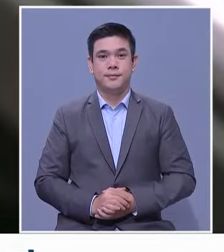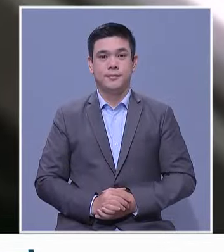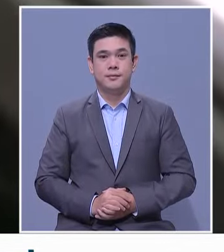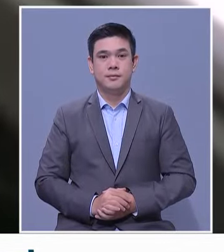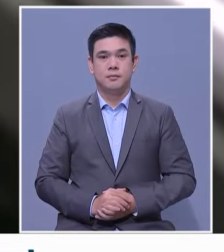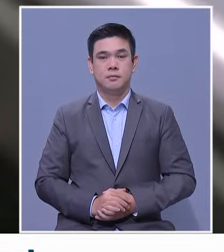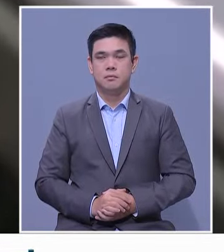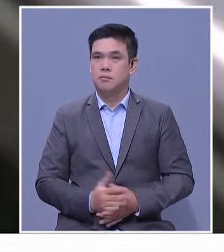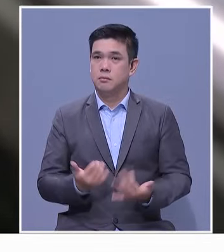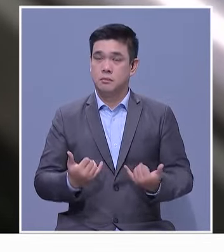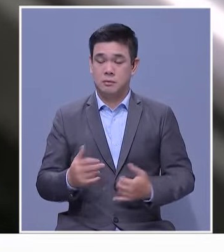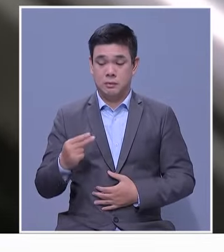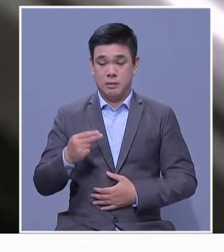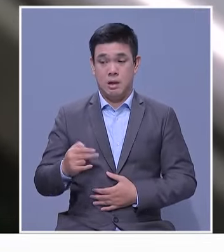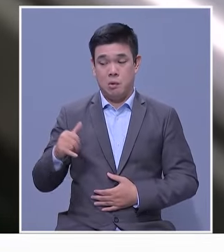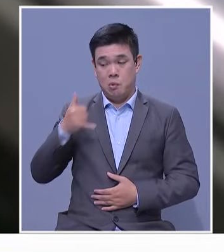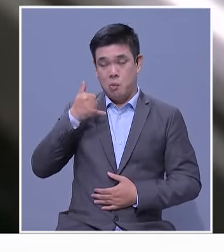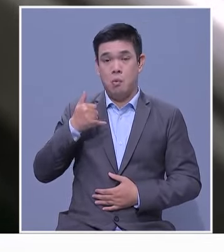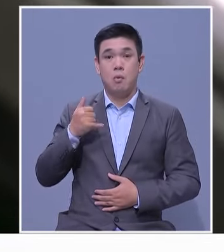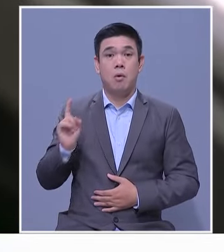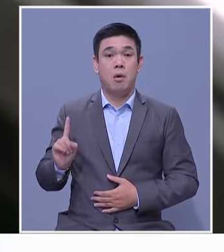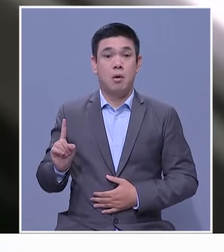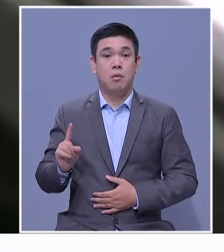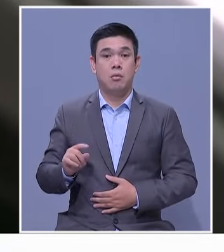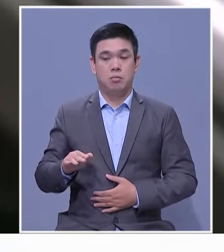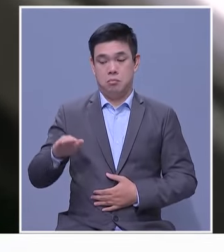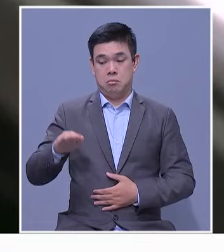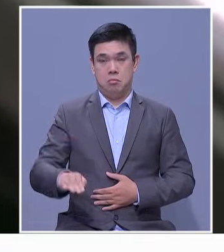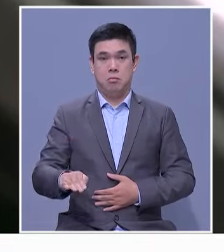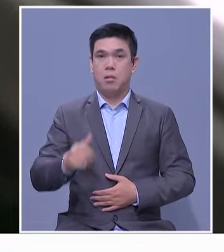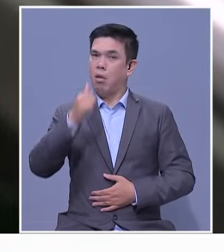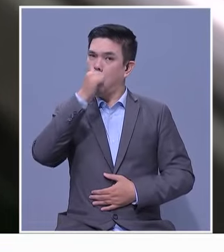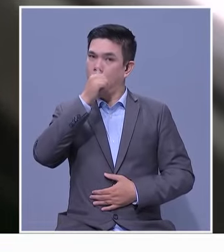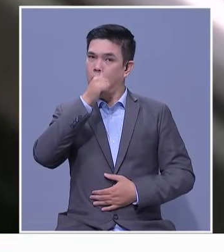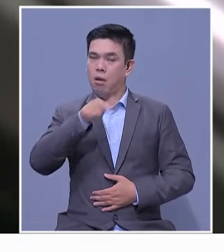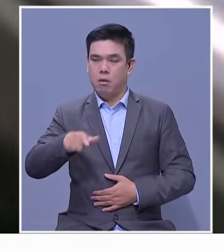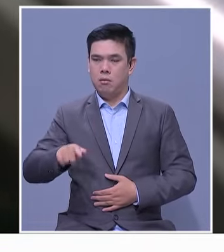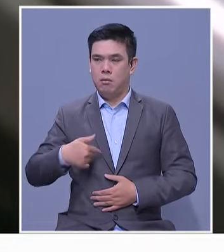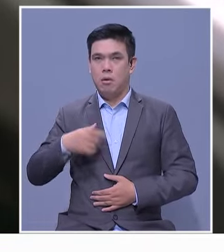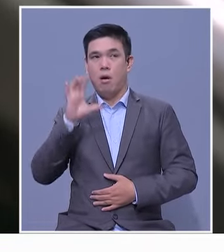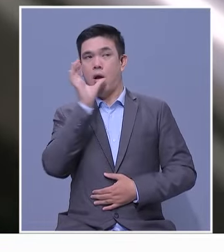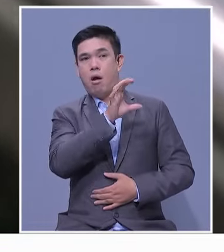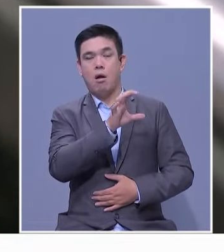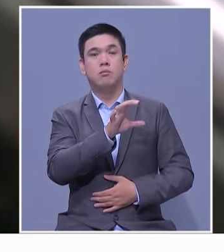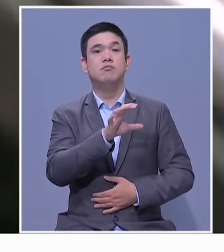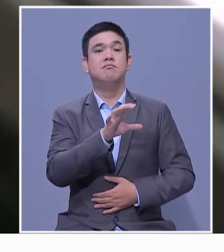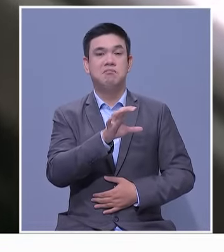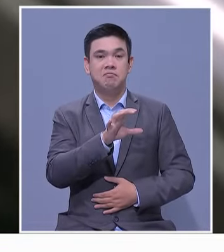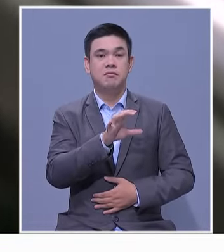แต่ว่าเคสนี้หลานพี่อ่ะโทรบอกพี่เพราะว่าจอดรถกลางถนนเลย ครับพี่ แล้วเสร็จโวยวายที่ข้างหน้าโต๊ะเลย